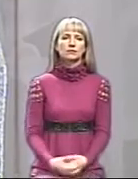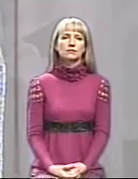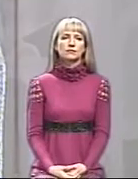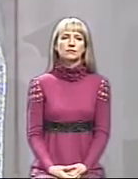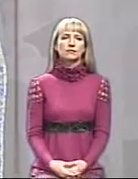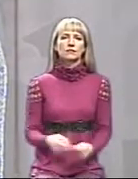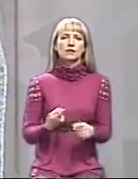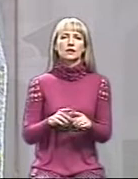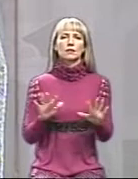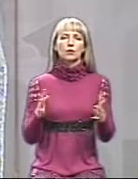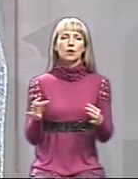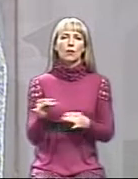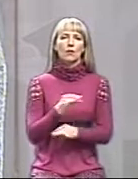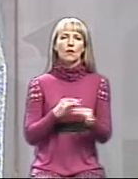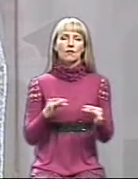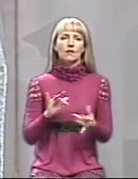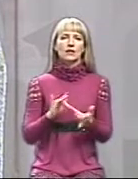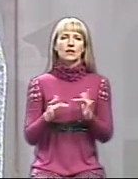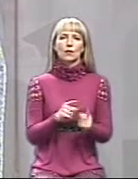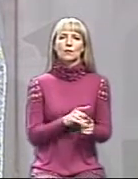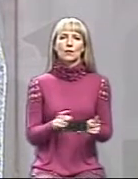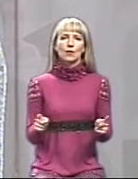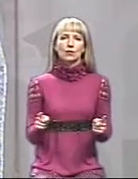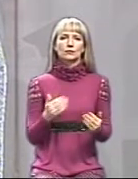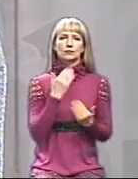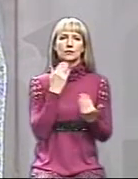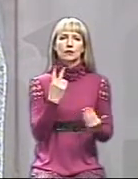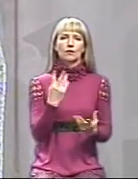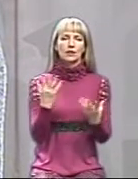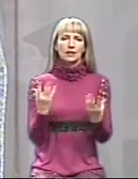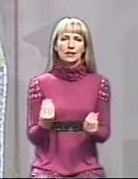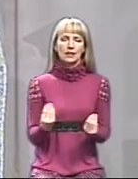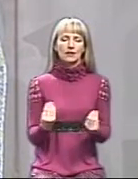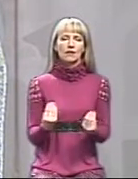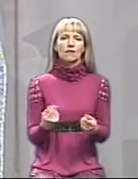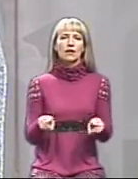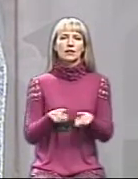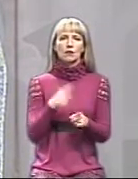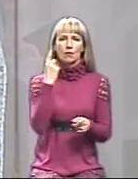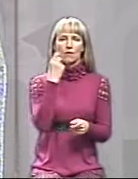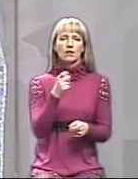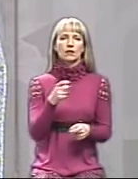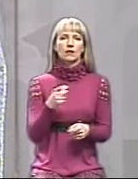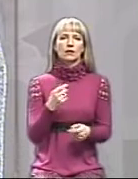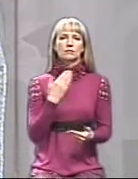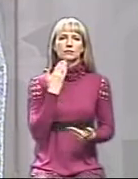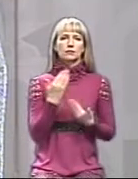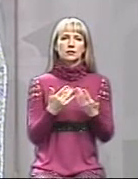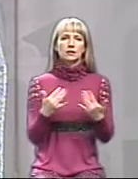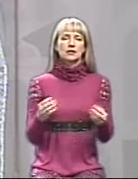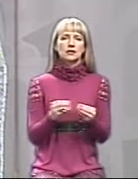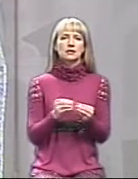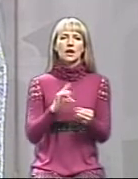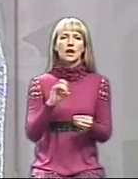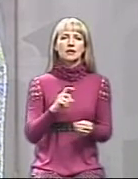Власне, ця подія обговорювалася у соцмережах протягом останніх 2 днів. Відповідні повідомлення перепощувалися десятки разів. І сьогодні